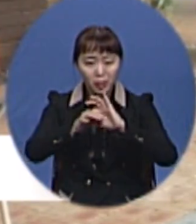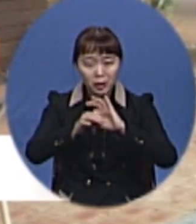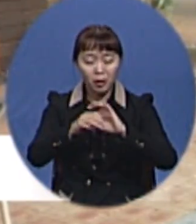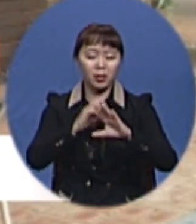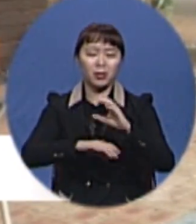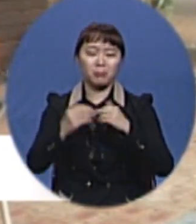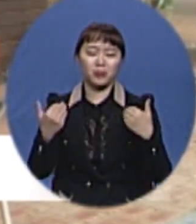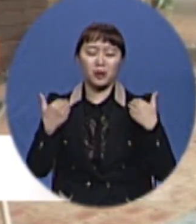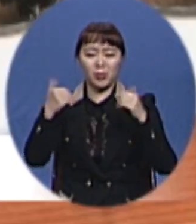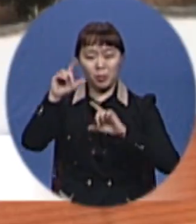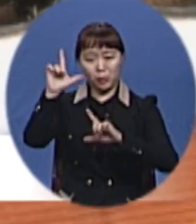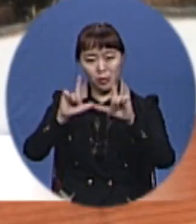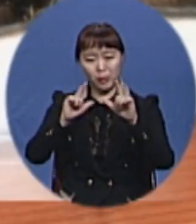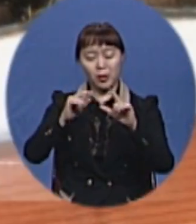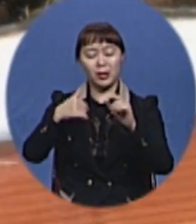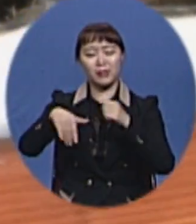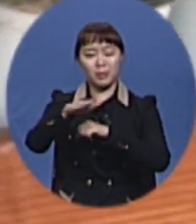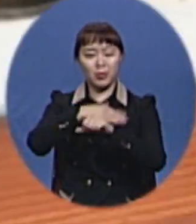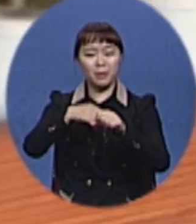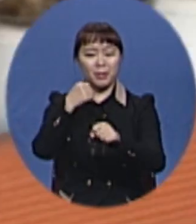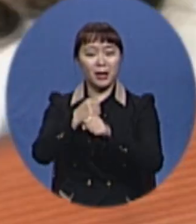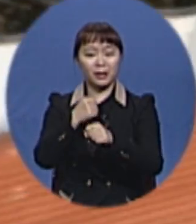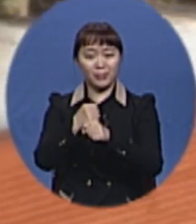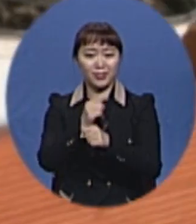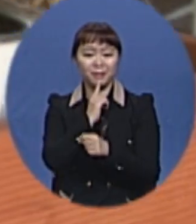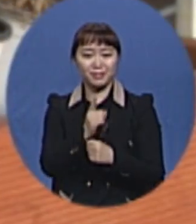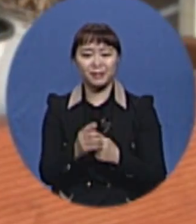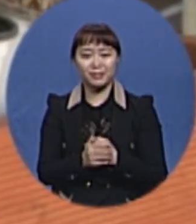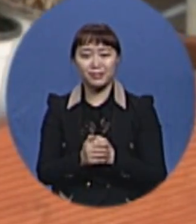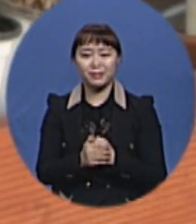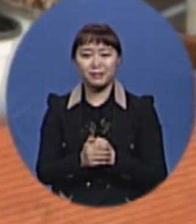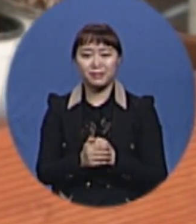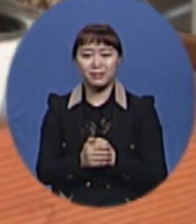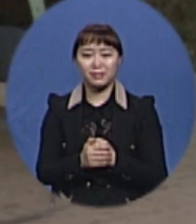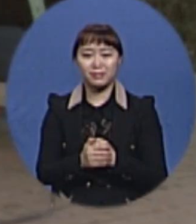한층 성숙한 모습의 대학가를 만들겠다고 해 눈길을 끕니다.